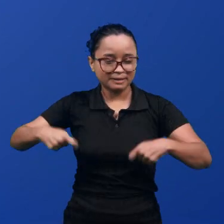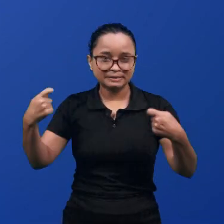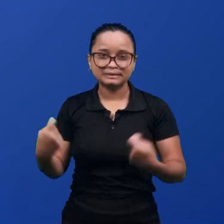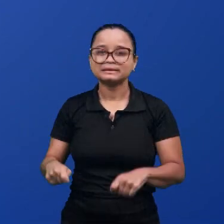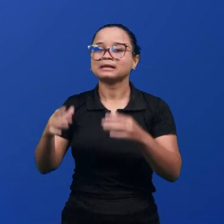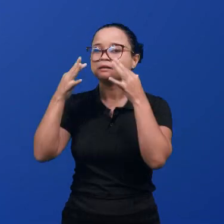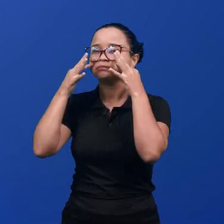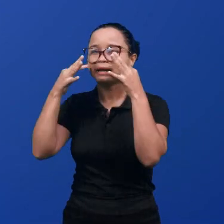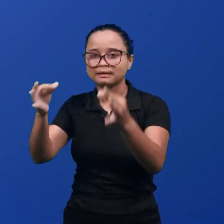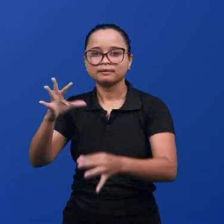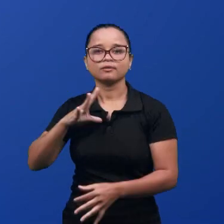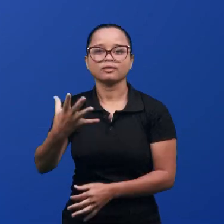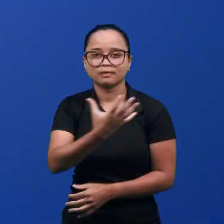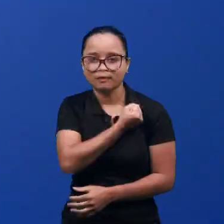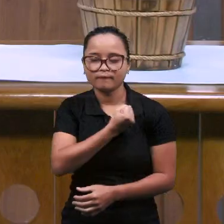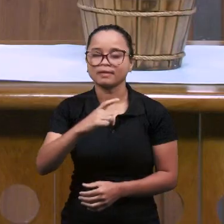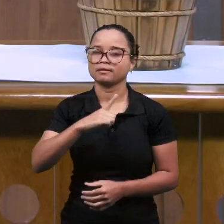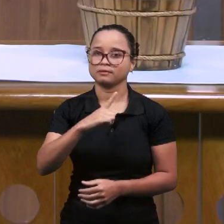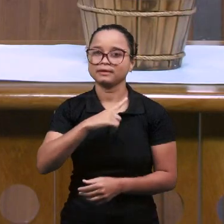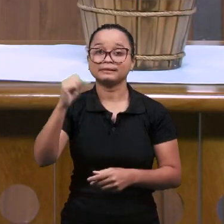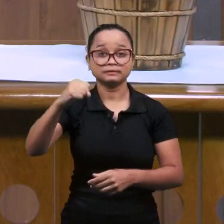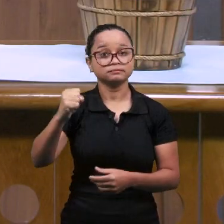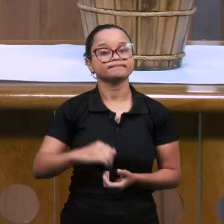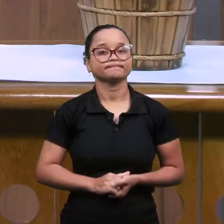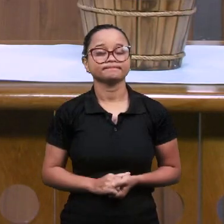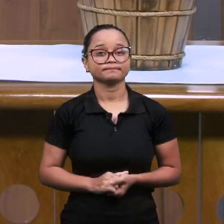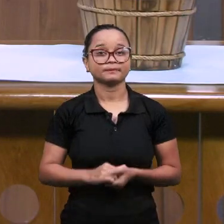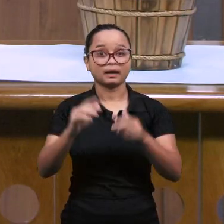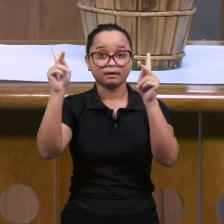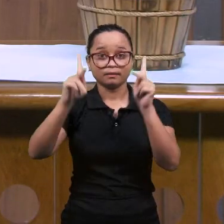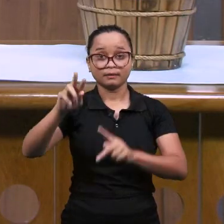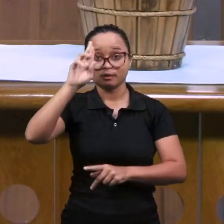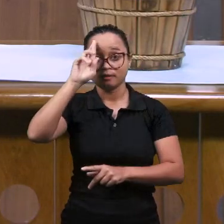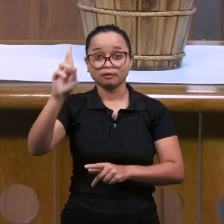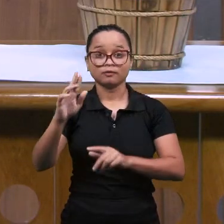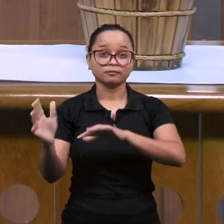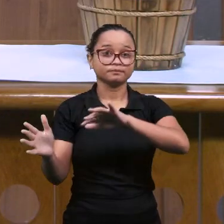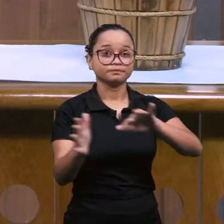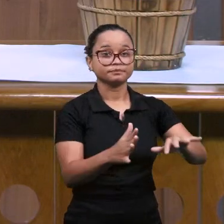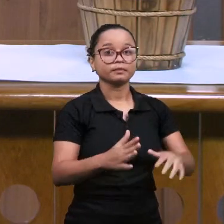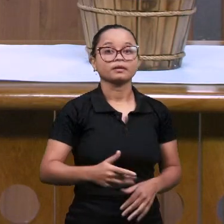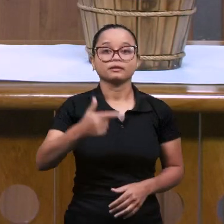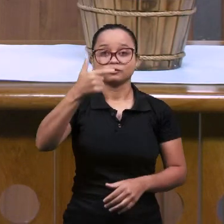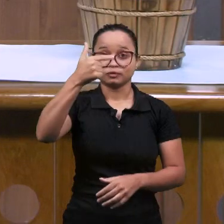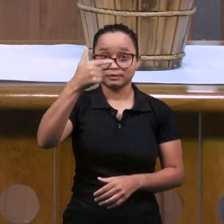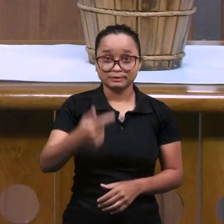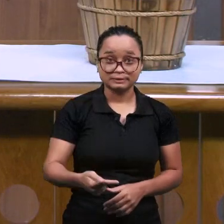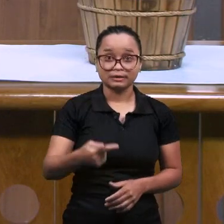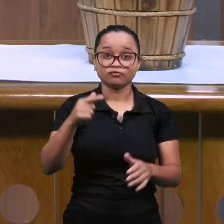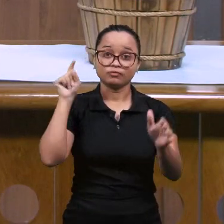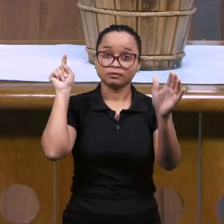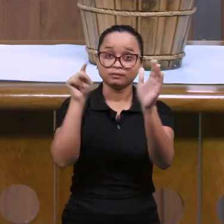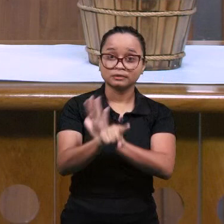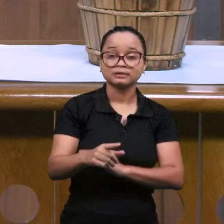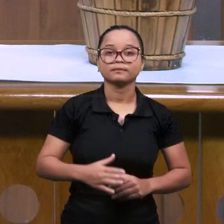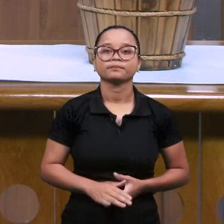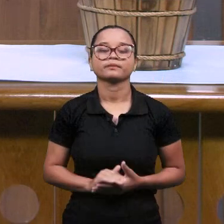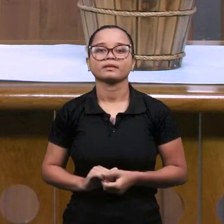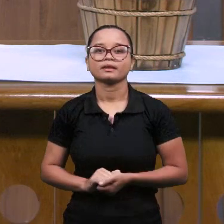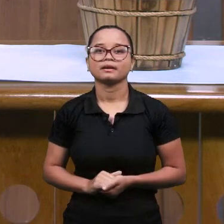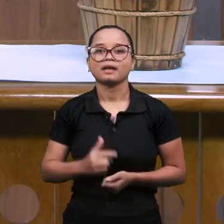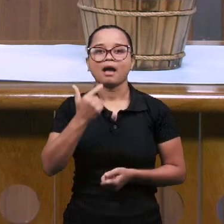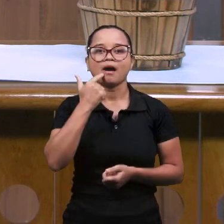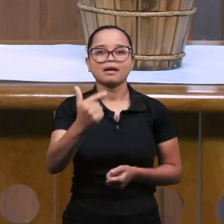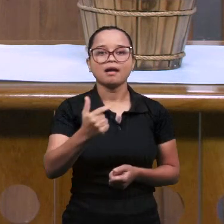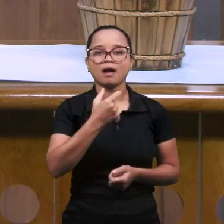si nous n'attendons pas vers le salut. Amen. La paix du Seigneur. Très bien. Maintenant, notre septième et dernière question va être